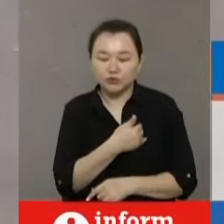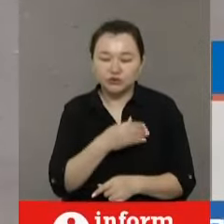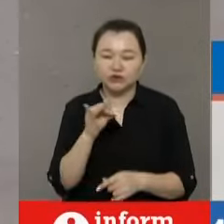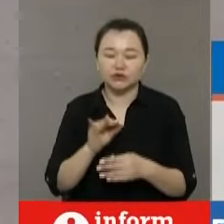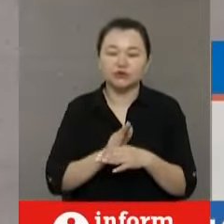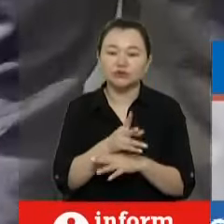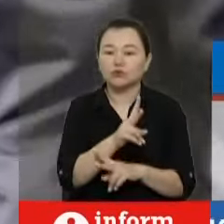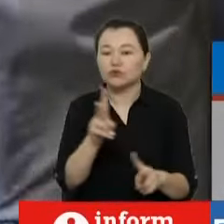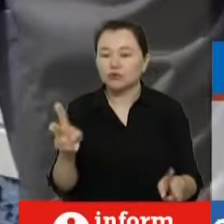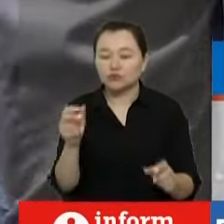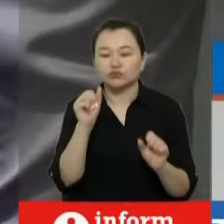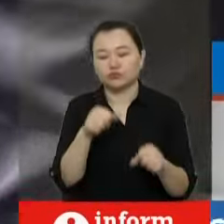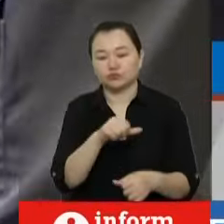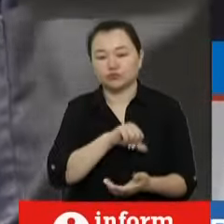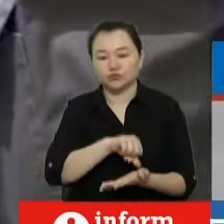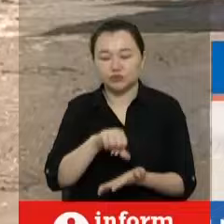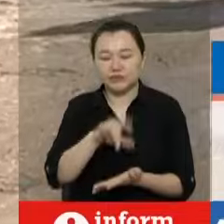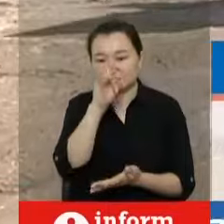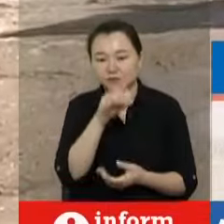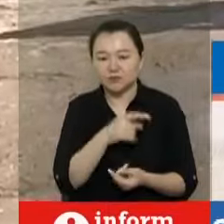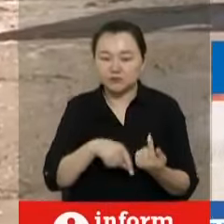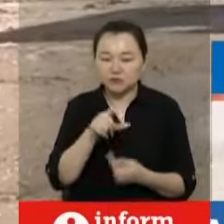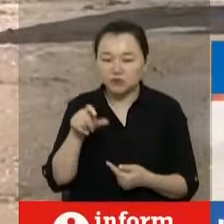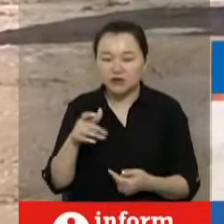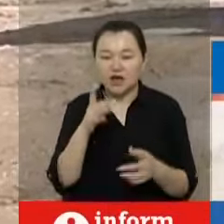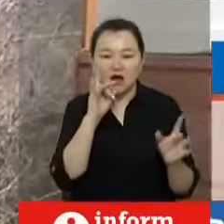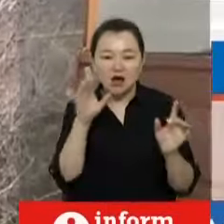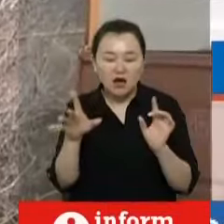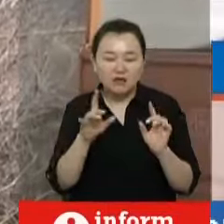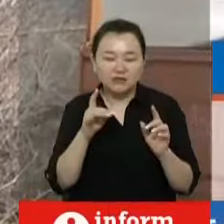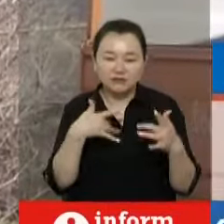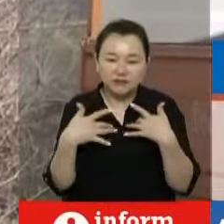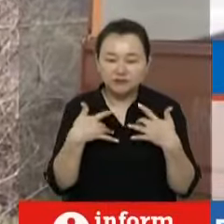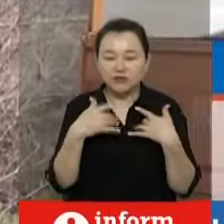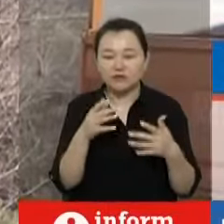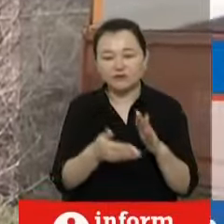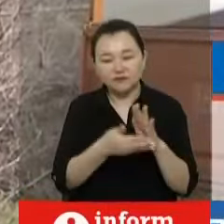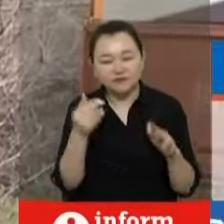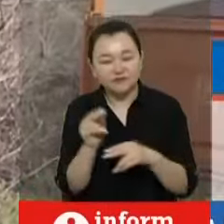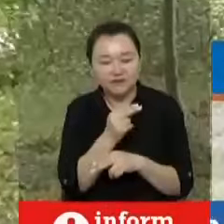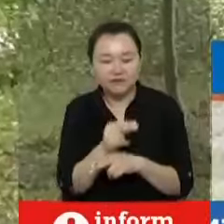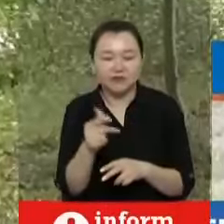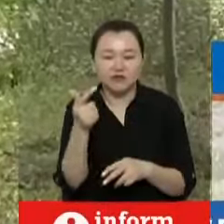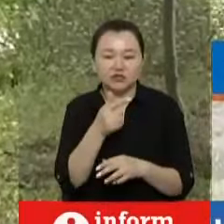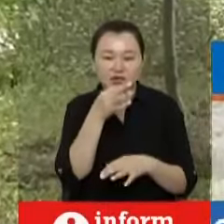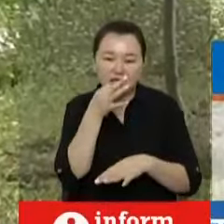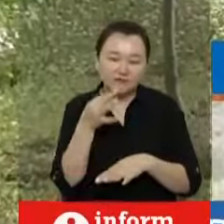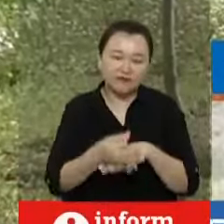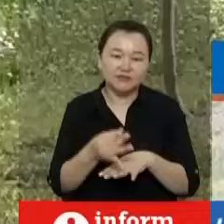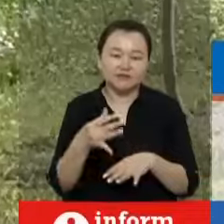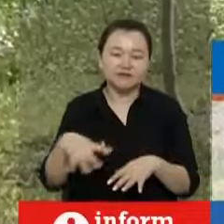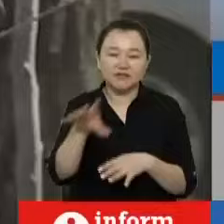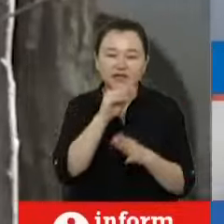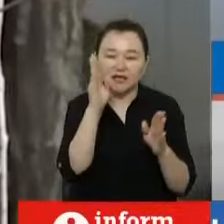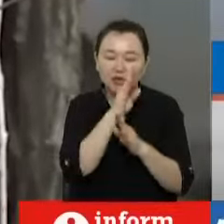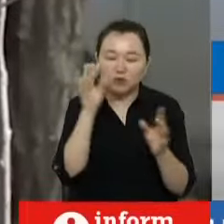Алматы. Инициативу уже поддержали известные бизнесмены, артисты и общественники, которые призвали к воспитанию гражданской ответственности и